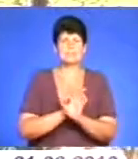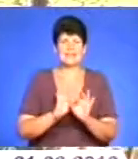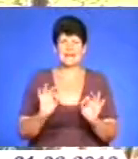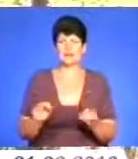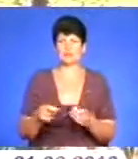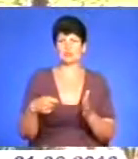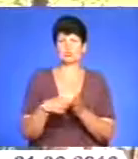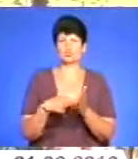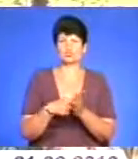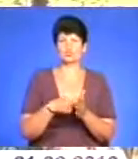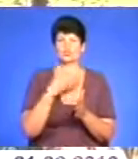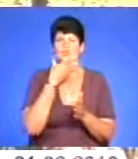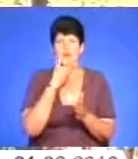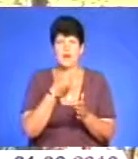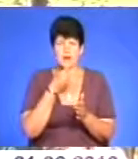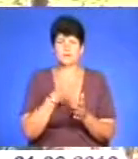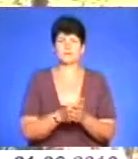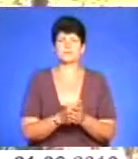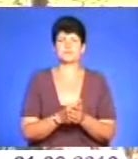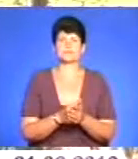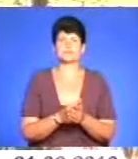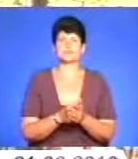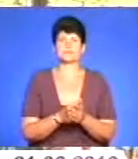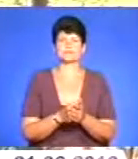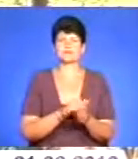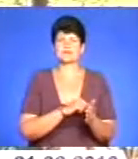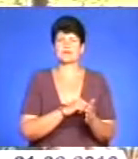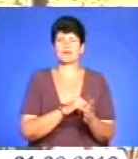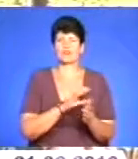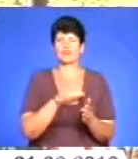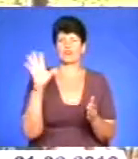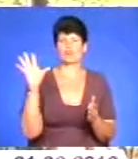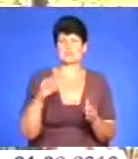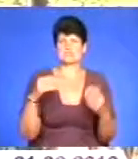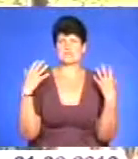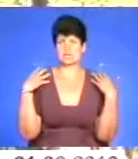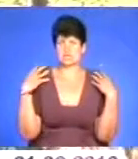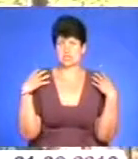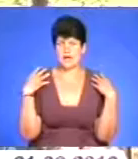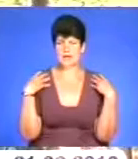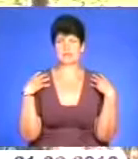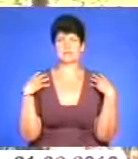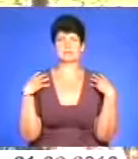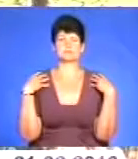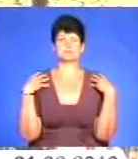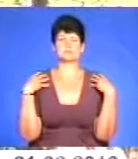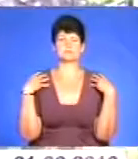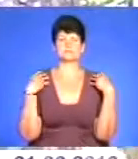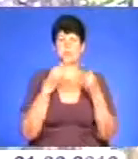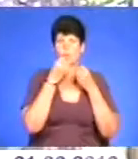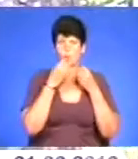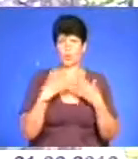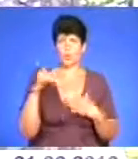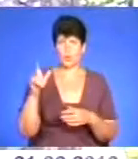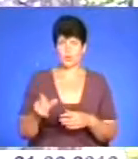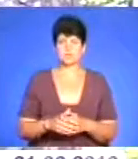все, ну, самі начальники теж досить такі хороші.